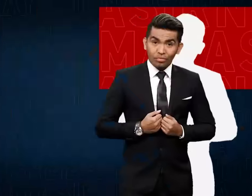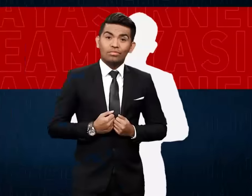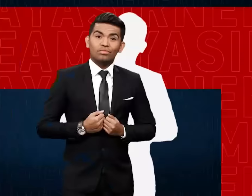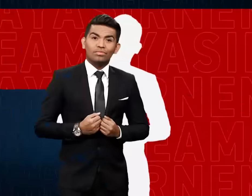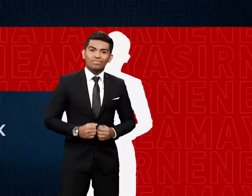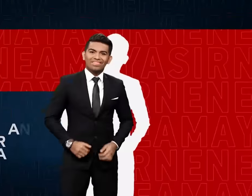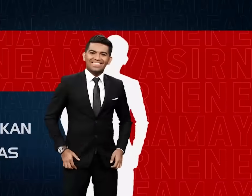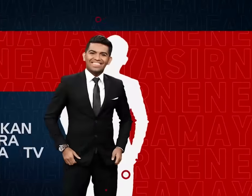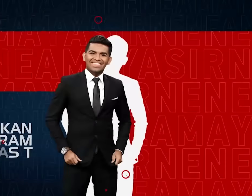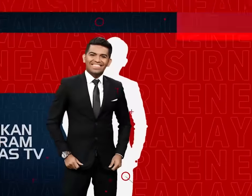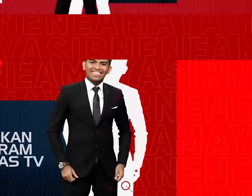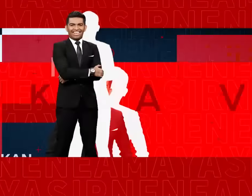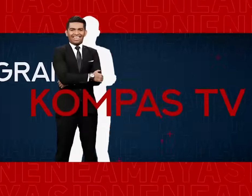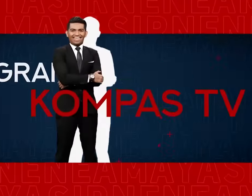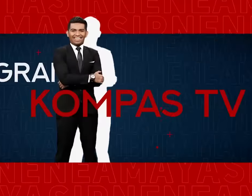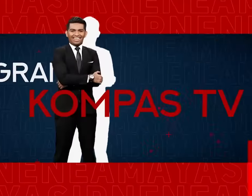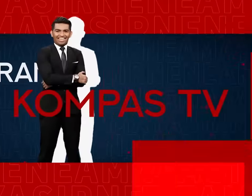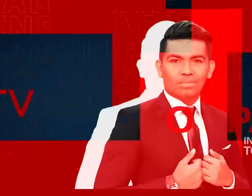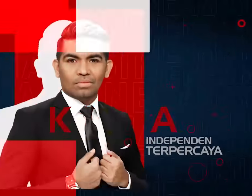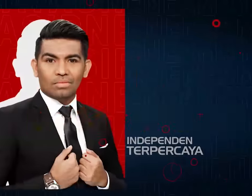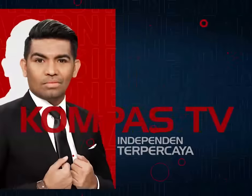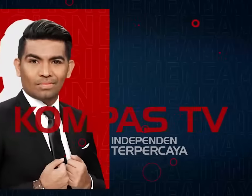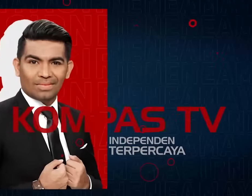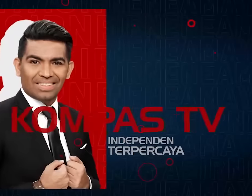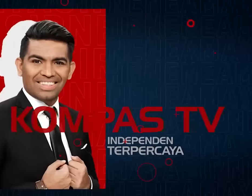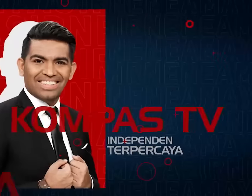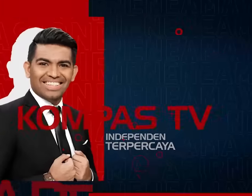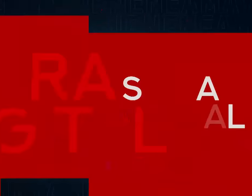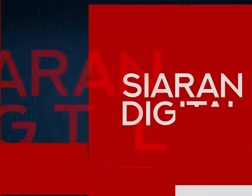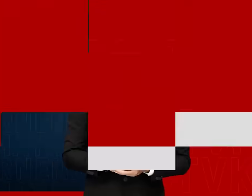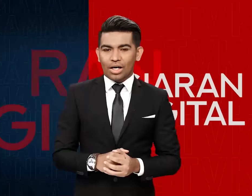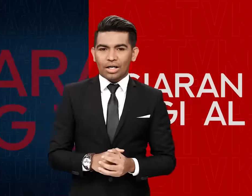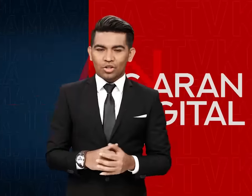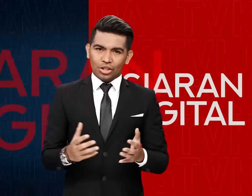Saya Yasir Neneama. Saksikan program-program Kompas TV